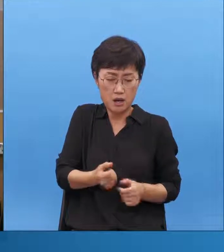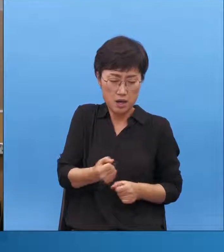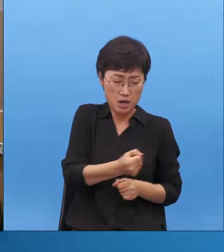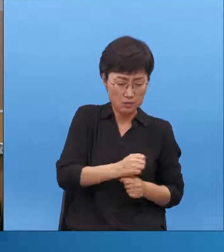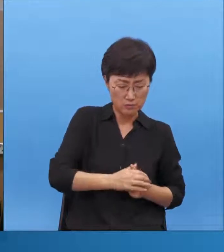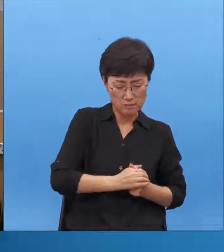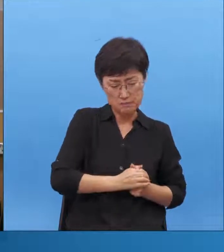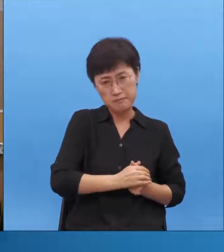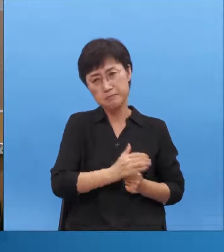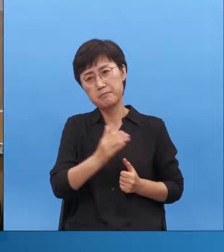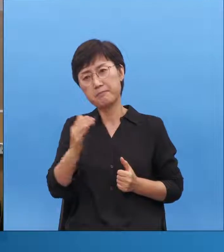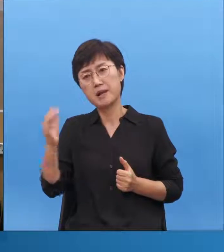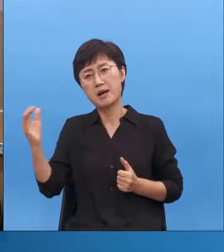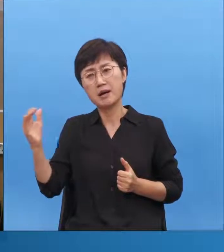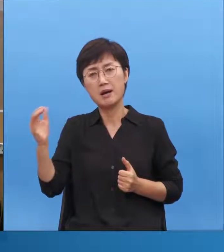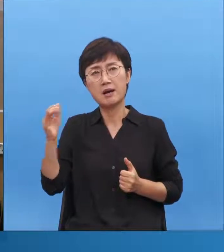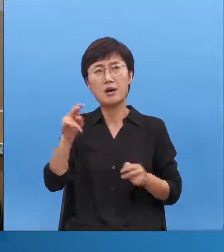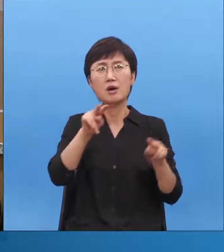먹고 보니